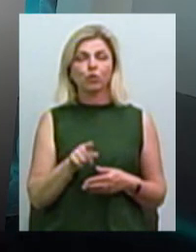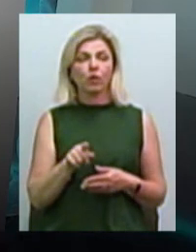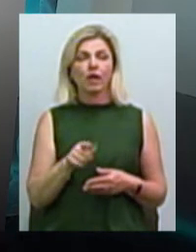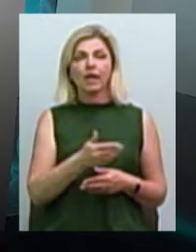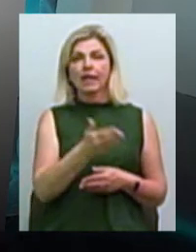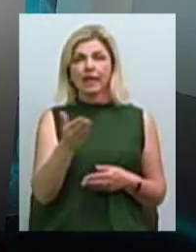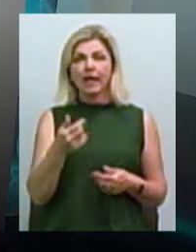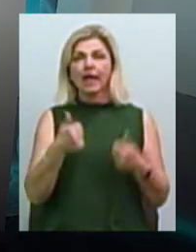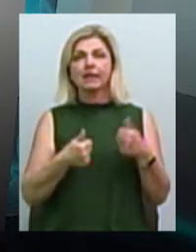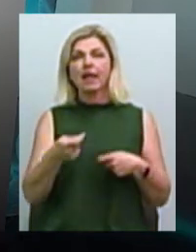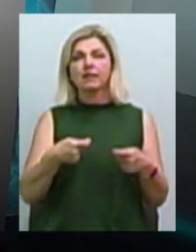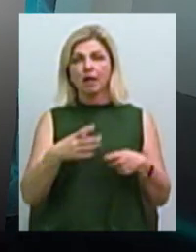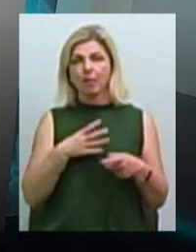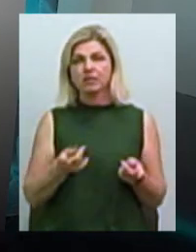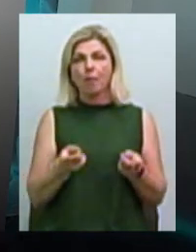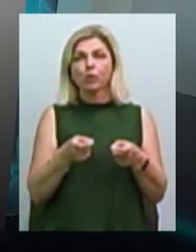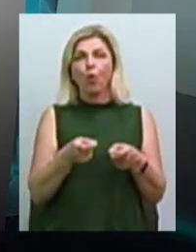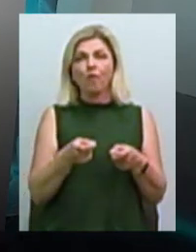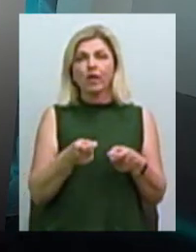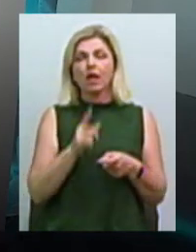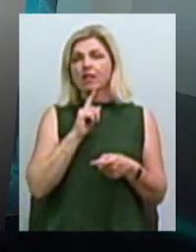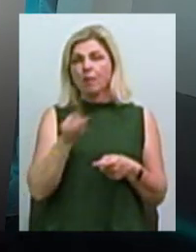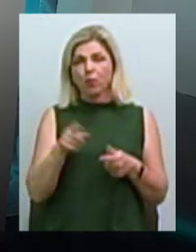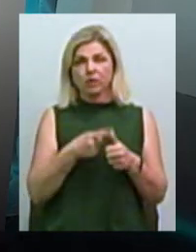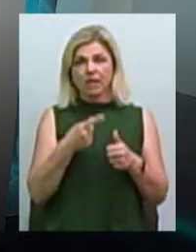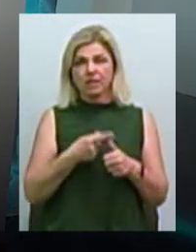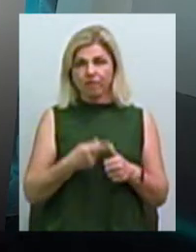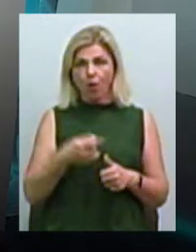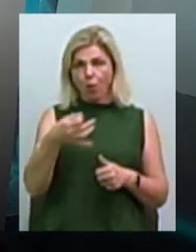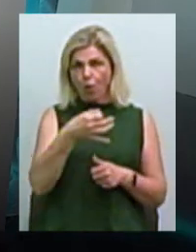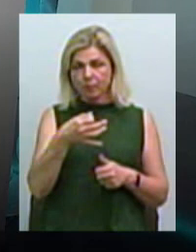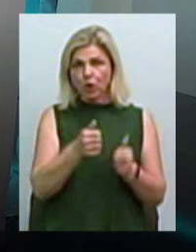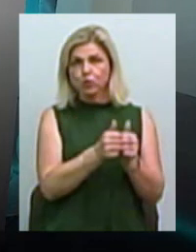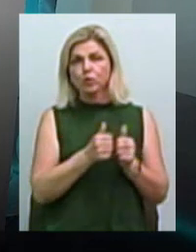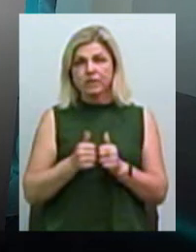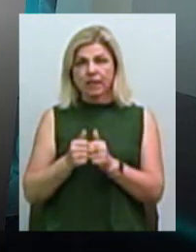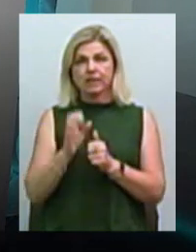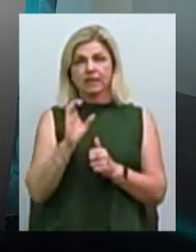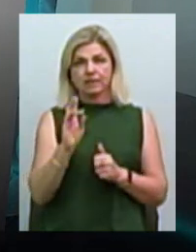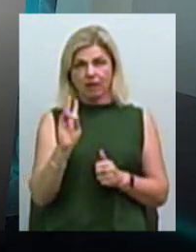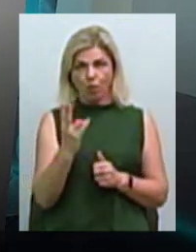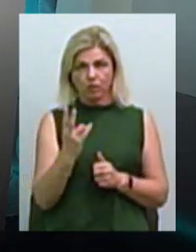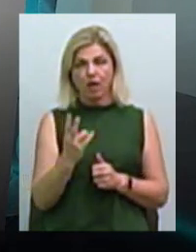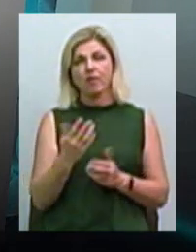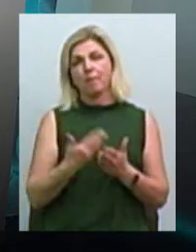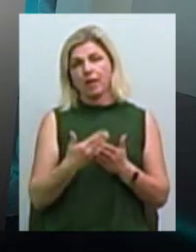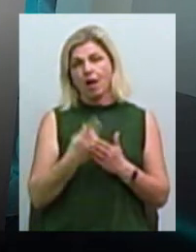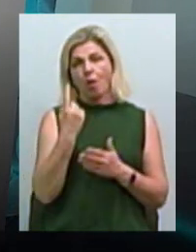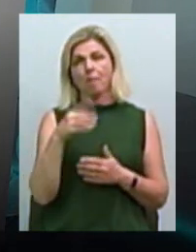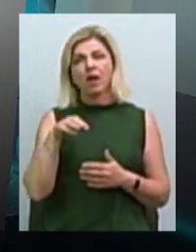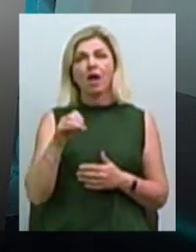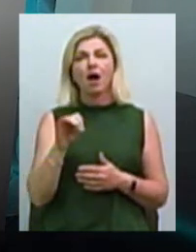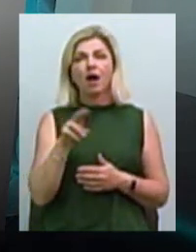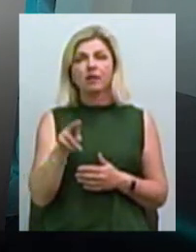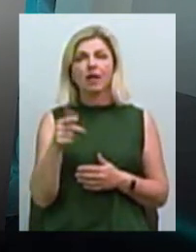їхні тендери були заблоковані. Не буду називати області, сусідні, до речі, з Миколаївською. Можете назвати. Близько мільярда